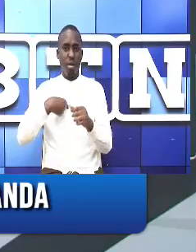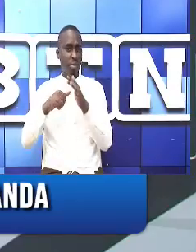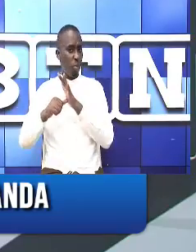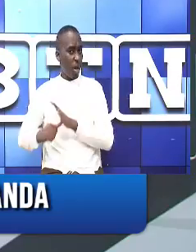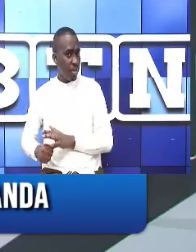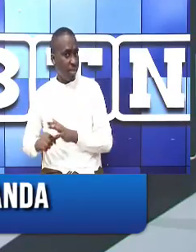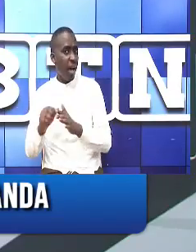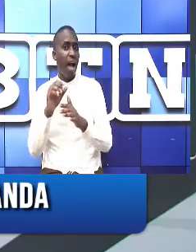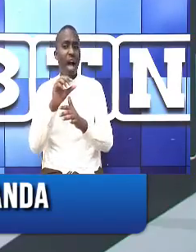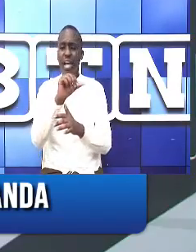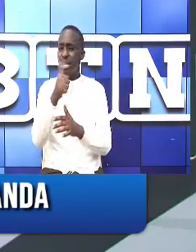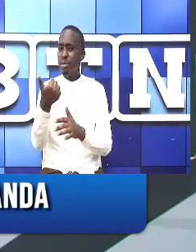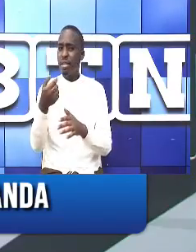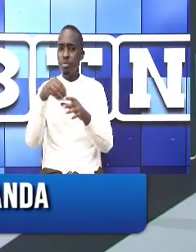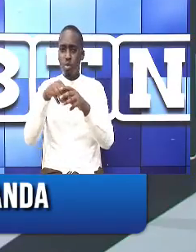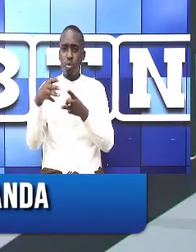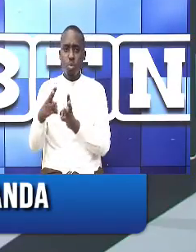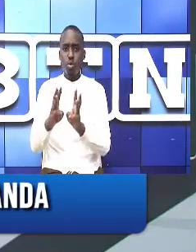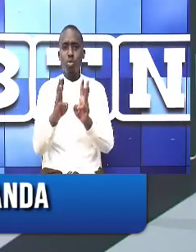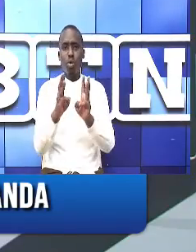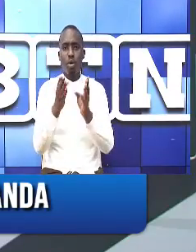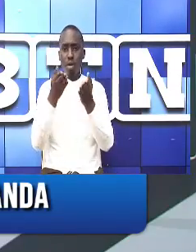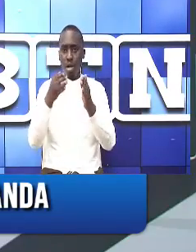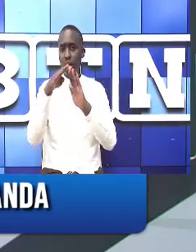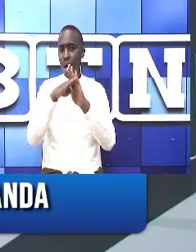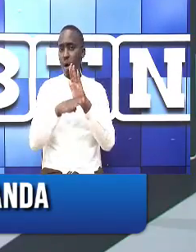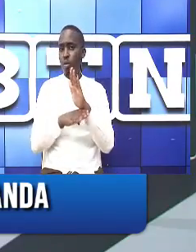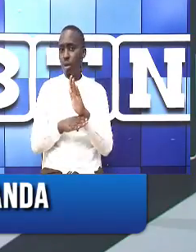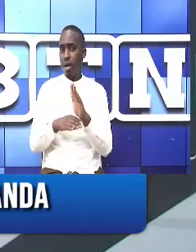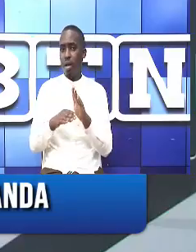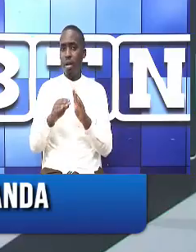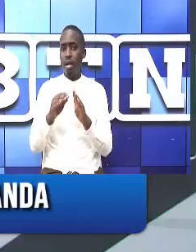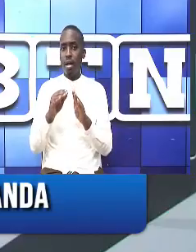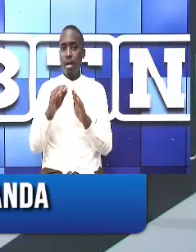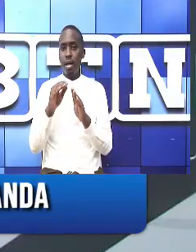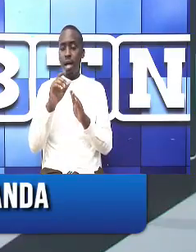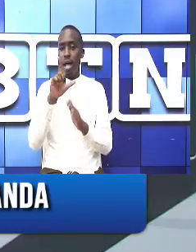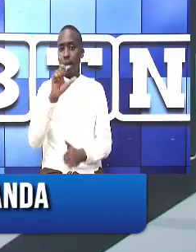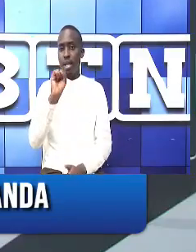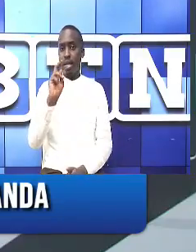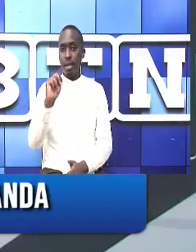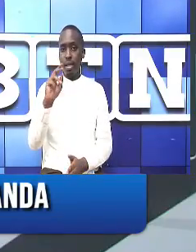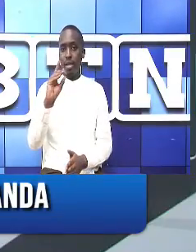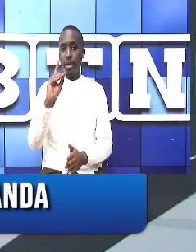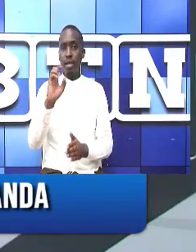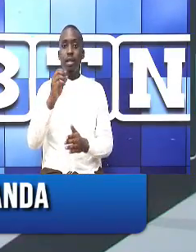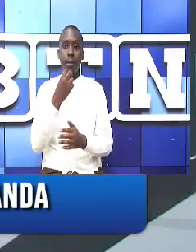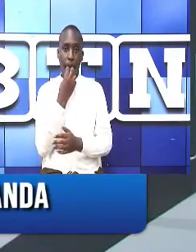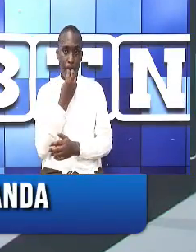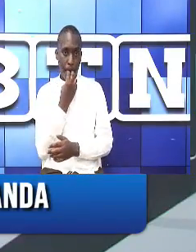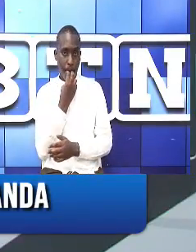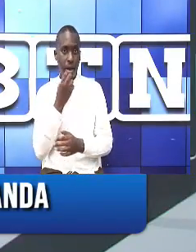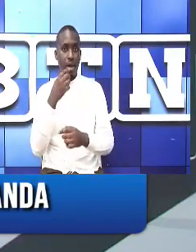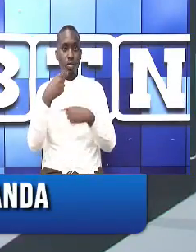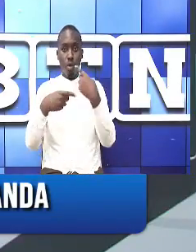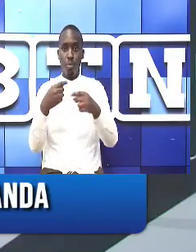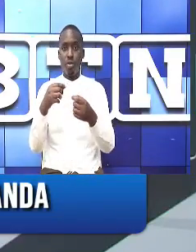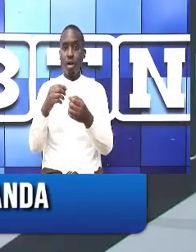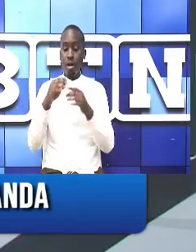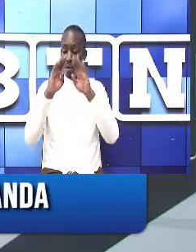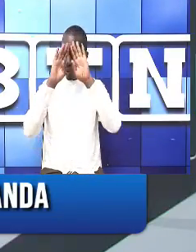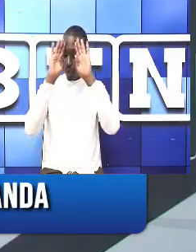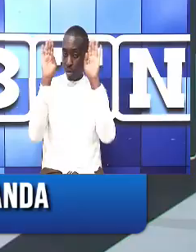n'ibindi muri buno buryo bw'ino gahunda ya Ring the Bell mu rurimi rw'icyongereza cyangwa se kuvuza inzogera turi buze